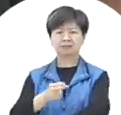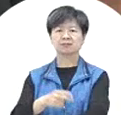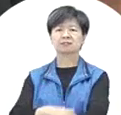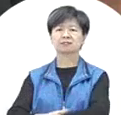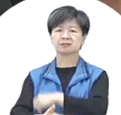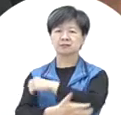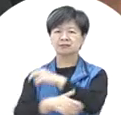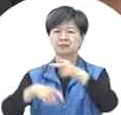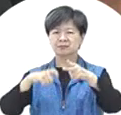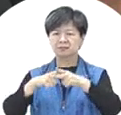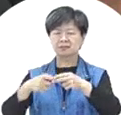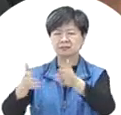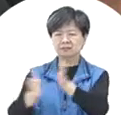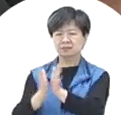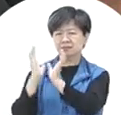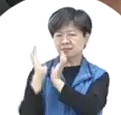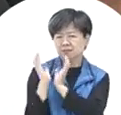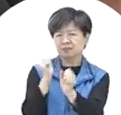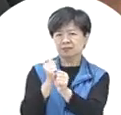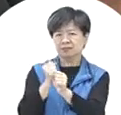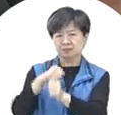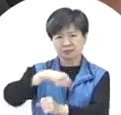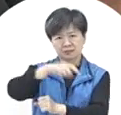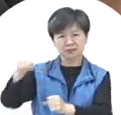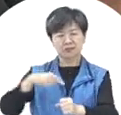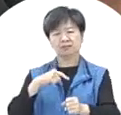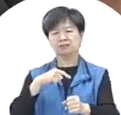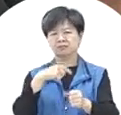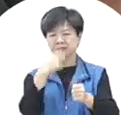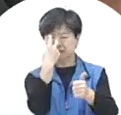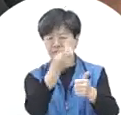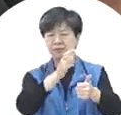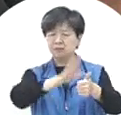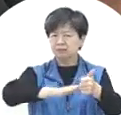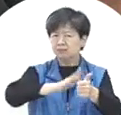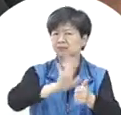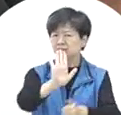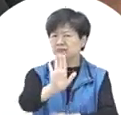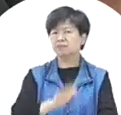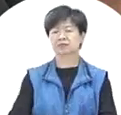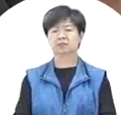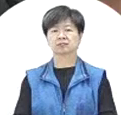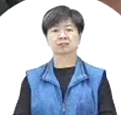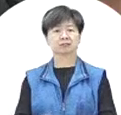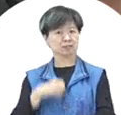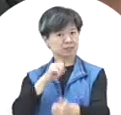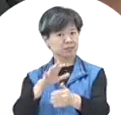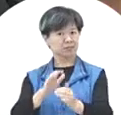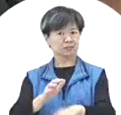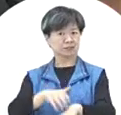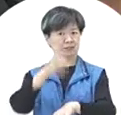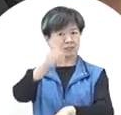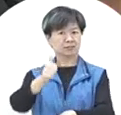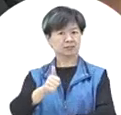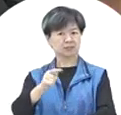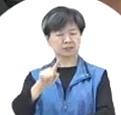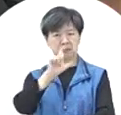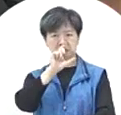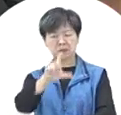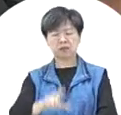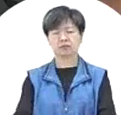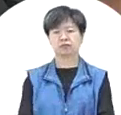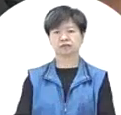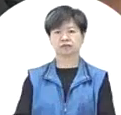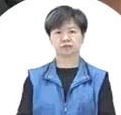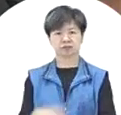位以及承办单位都去慰问。 我告诉你哦，侯市长，因为你的一句话，